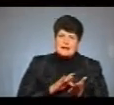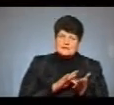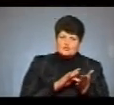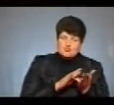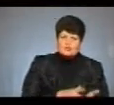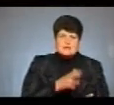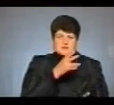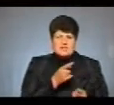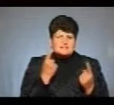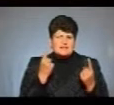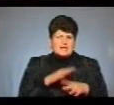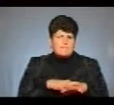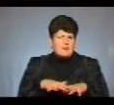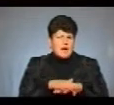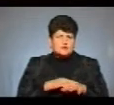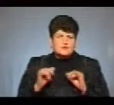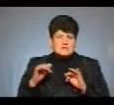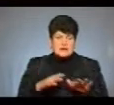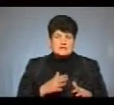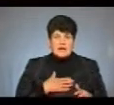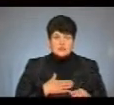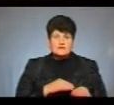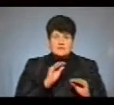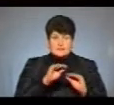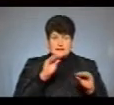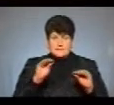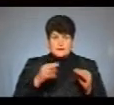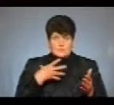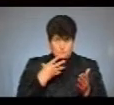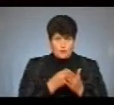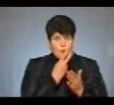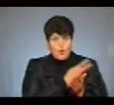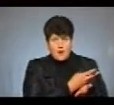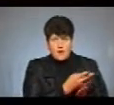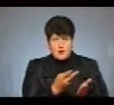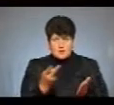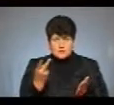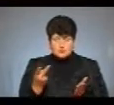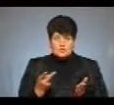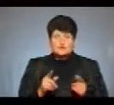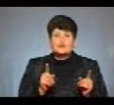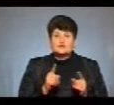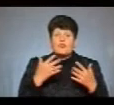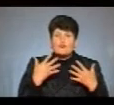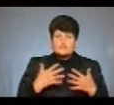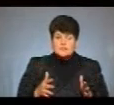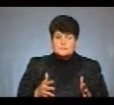час якихось великих масових заходів наші піротехніки виставляють свою експозицію, показують ті предмети, які вже